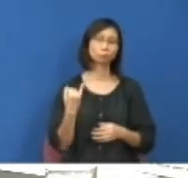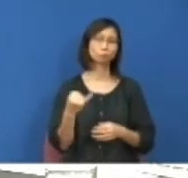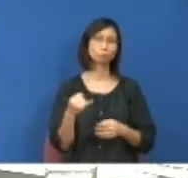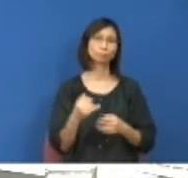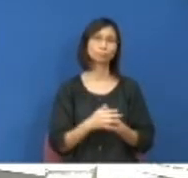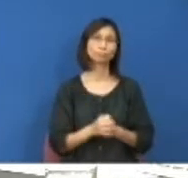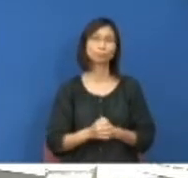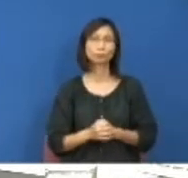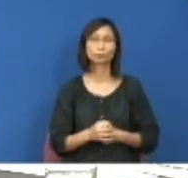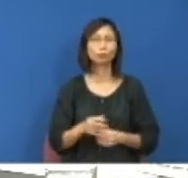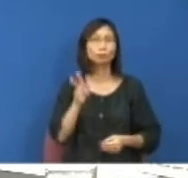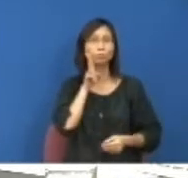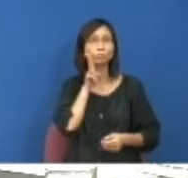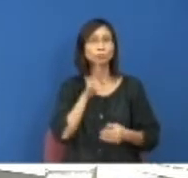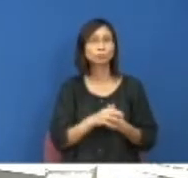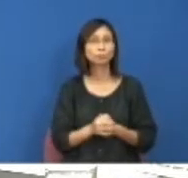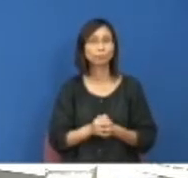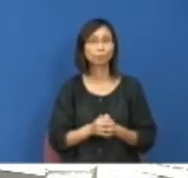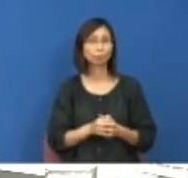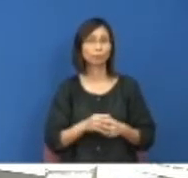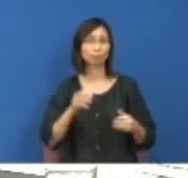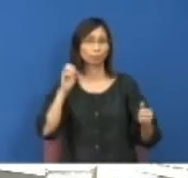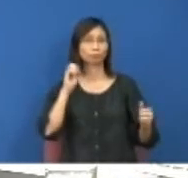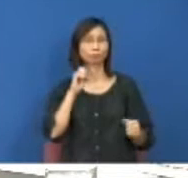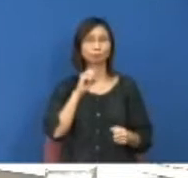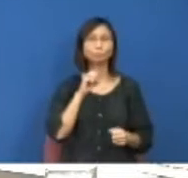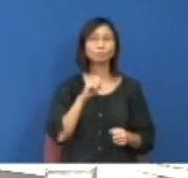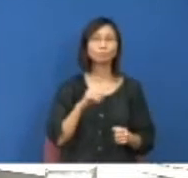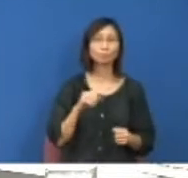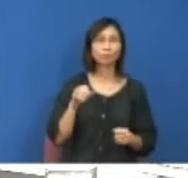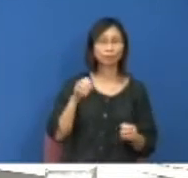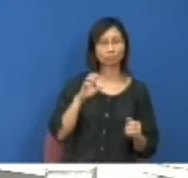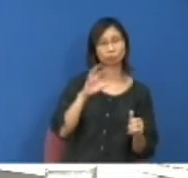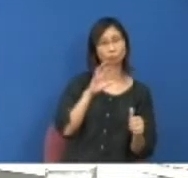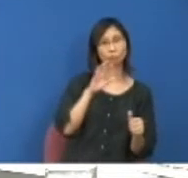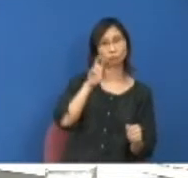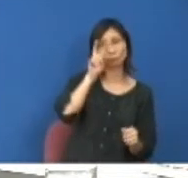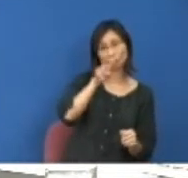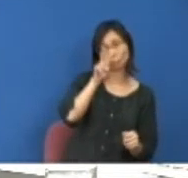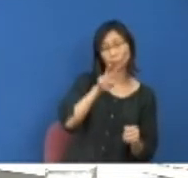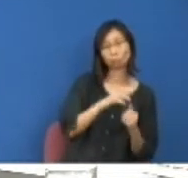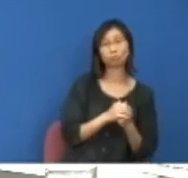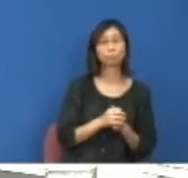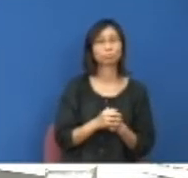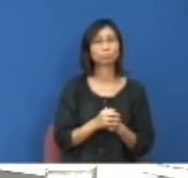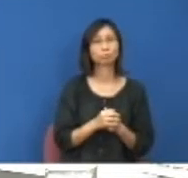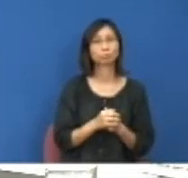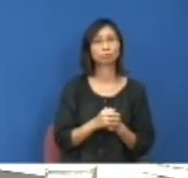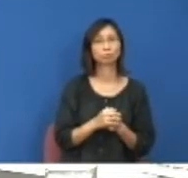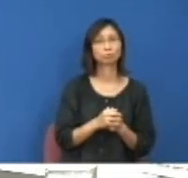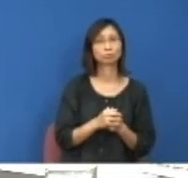一個投射的影像，一個殘影咧，當係射嗰個